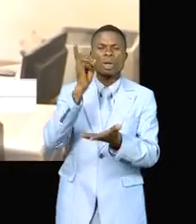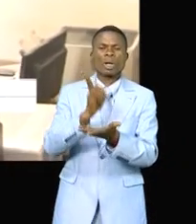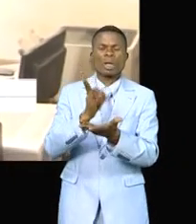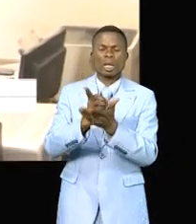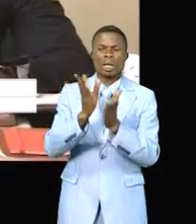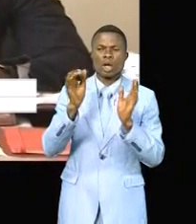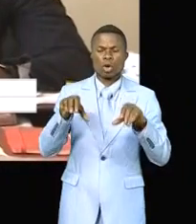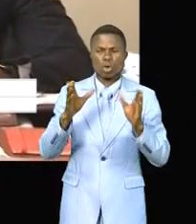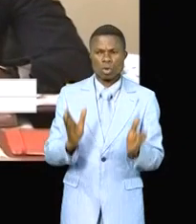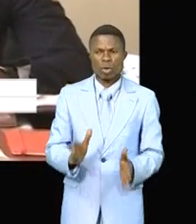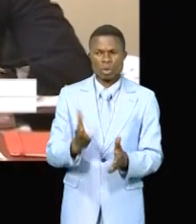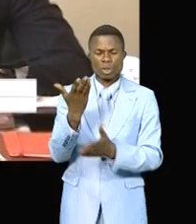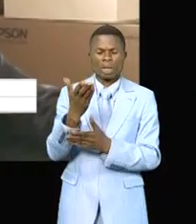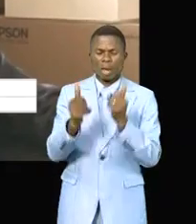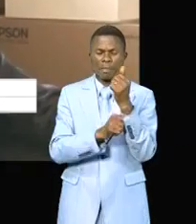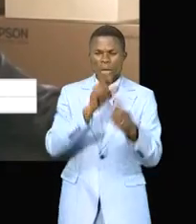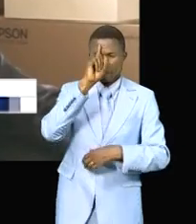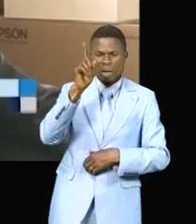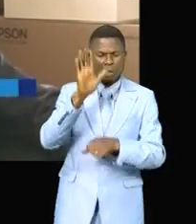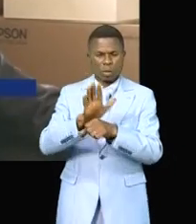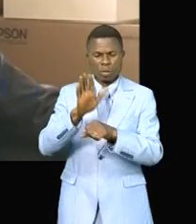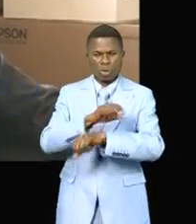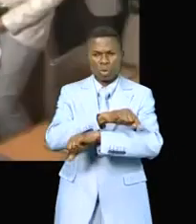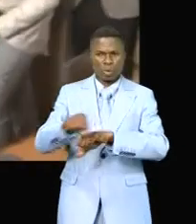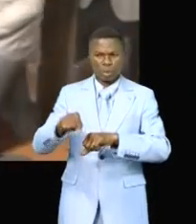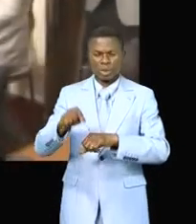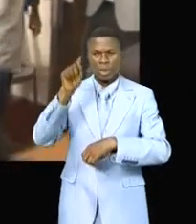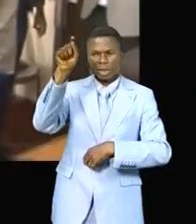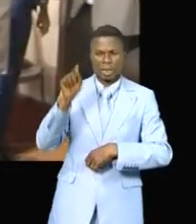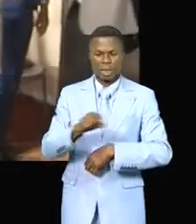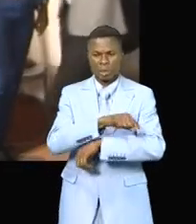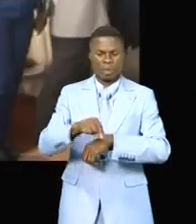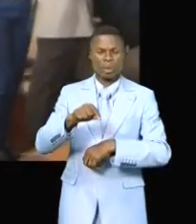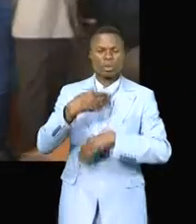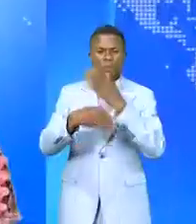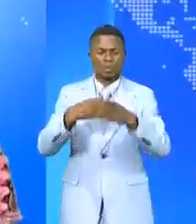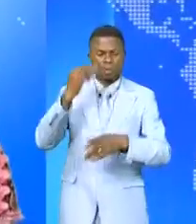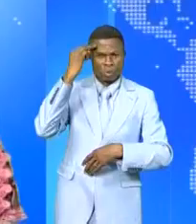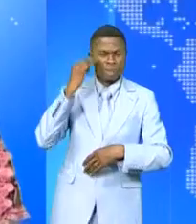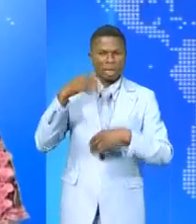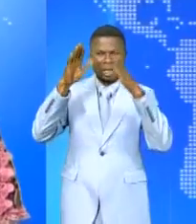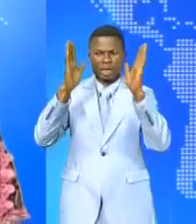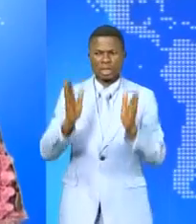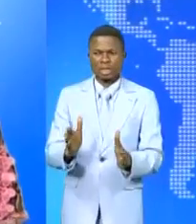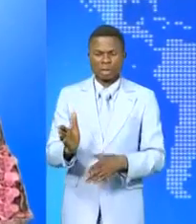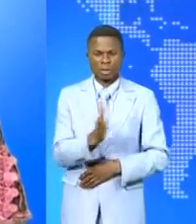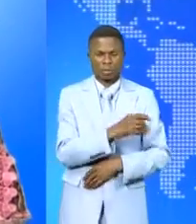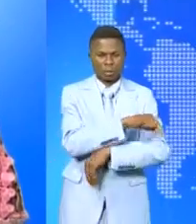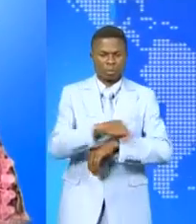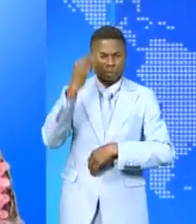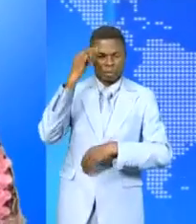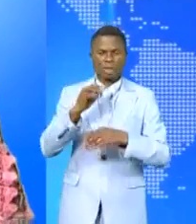près et utilement les intelligences des différentes directions et divisions du ministère des Affaires étrangères. Et au ministère des